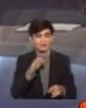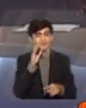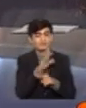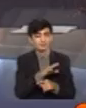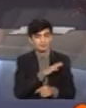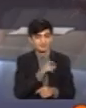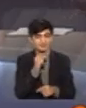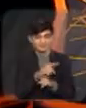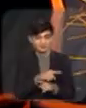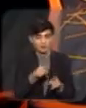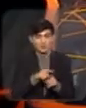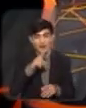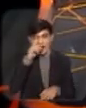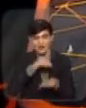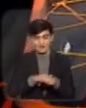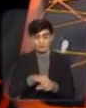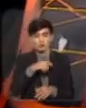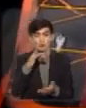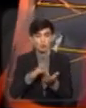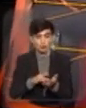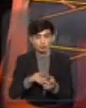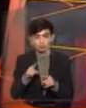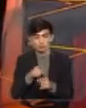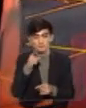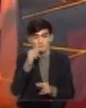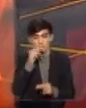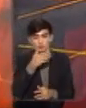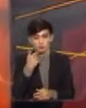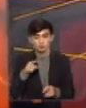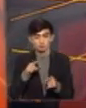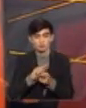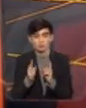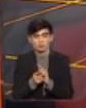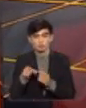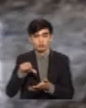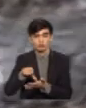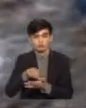берген қалалық әкімдік сотқа жәбірленуші тарап ретінде қатысып жатыр.